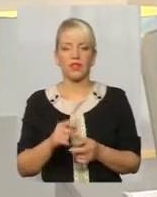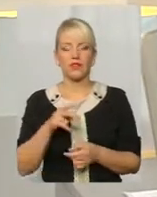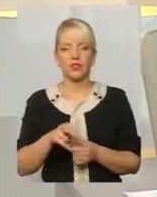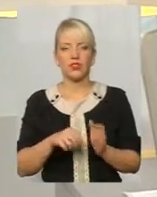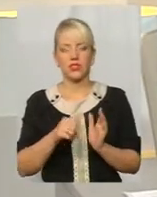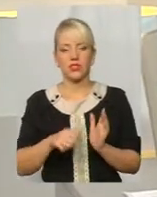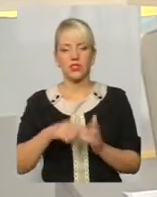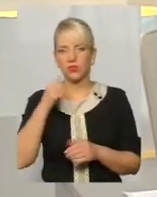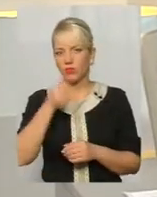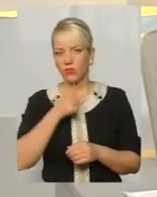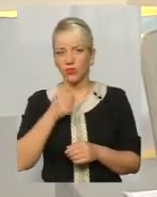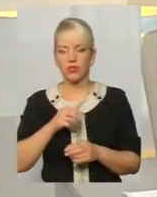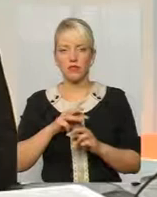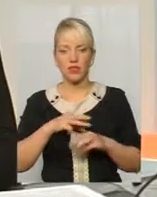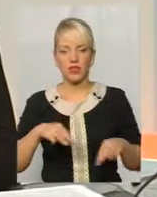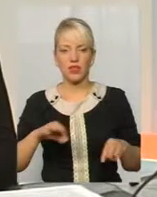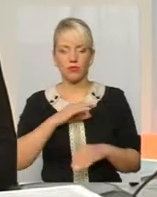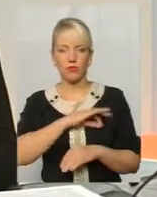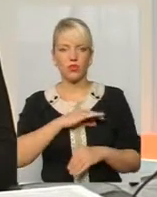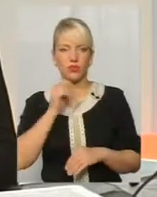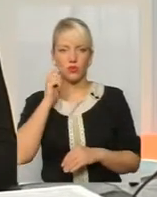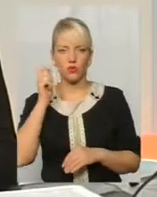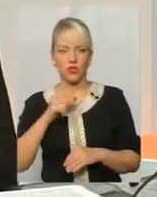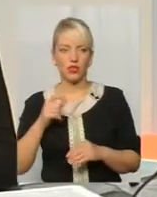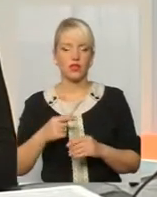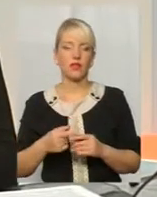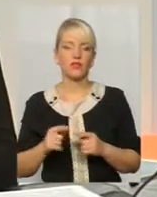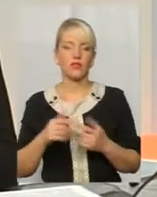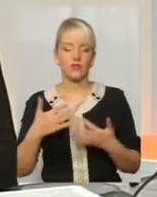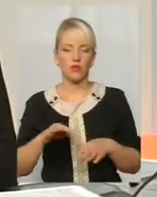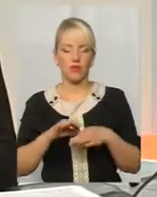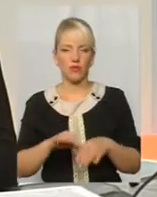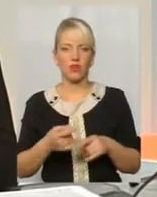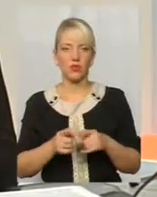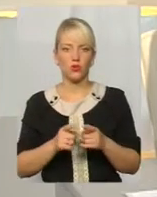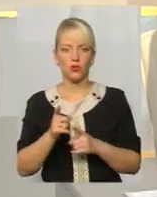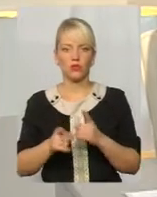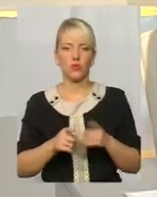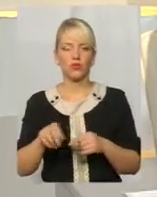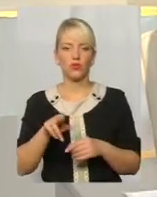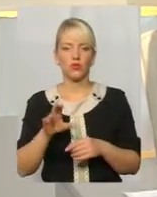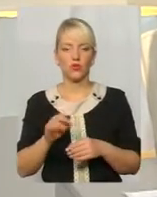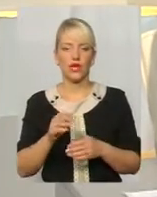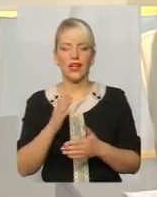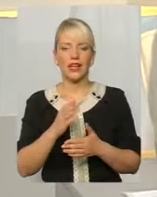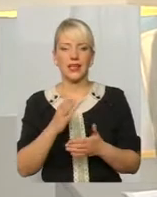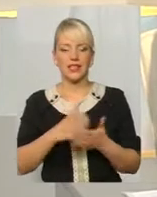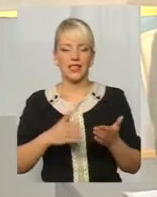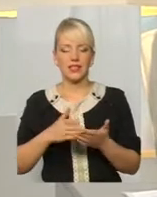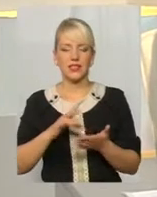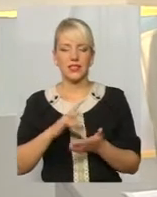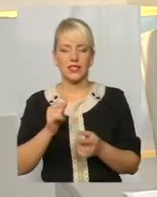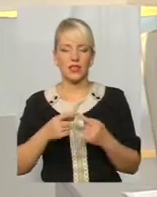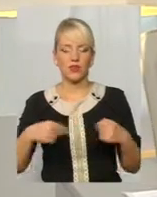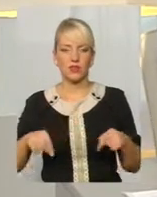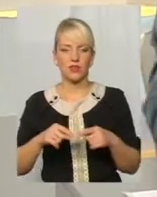2016 році, власне, Міністерством юстиції України провело цю реформу щодо децентралізації повноважень в сфері речових прав